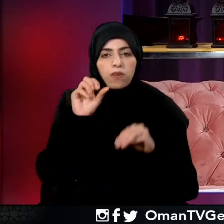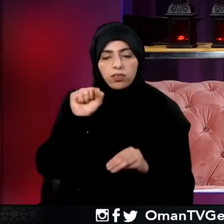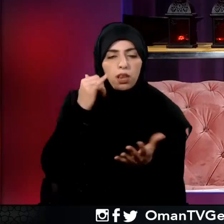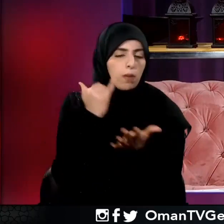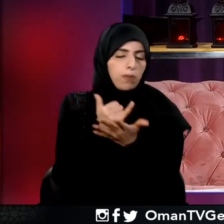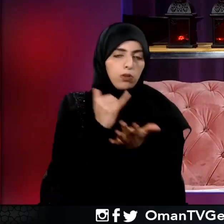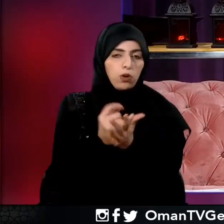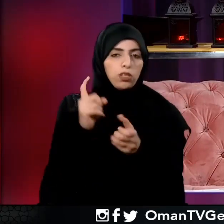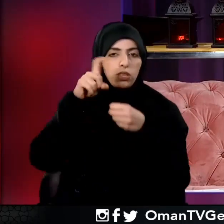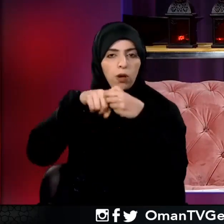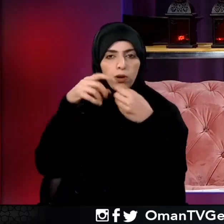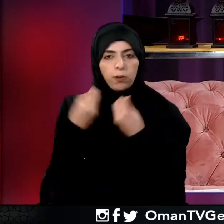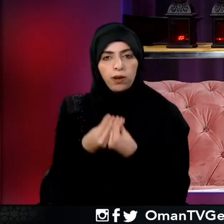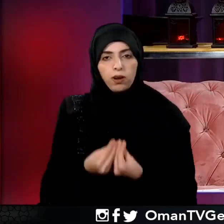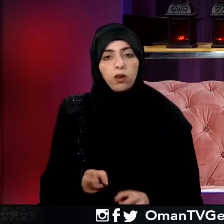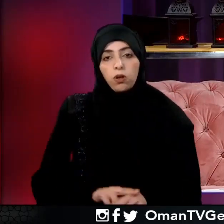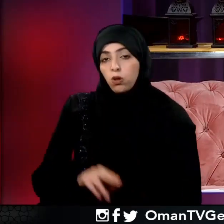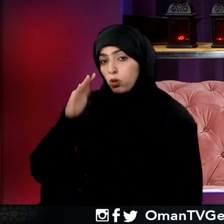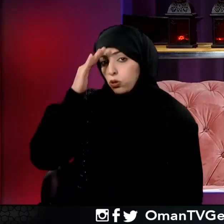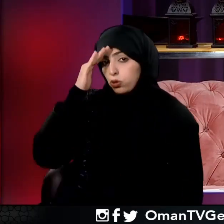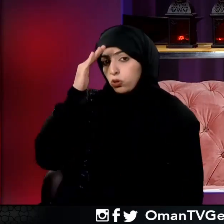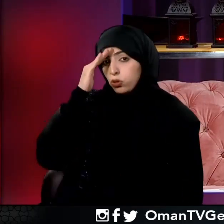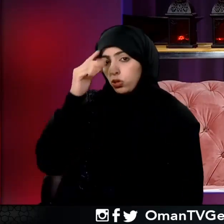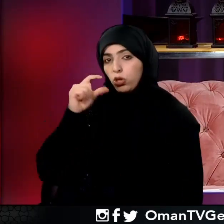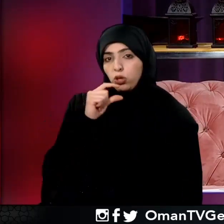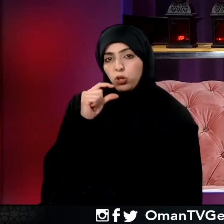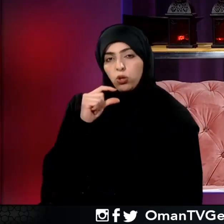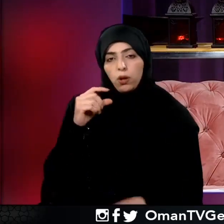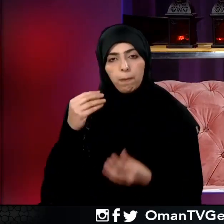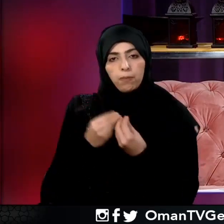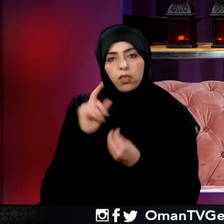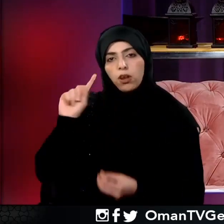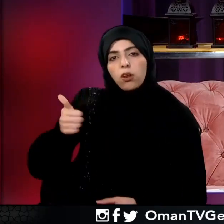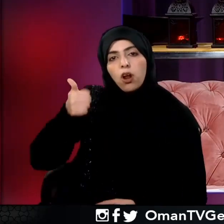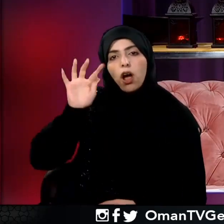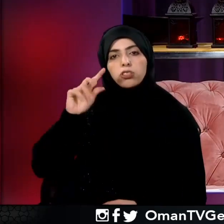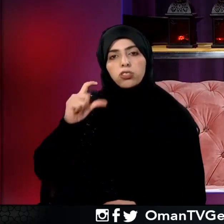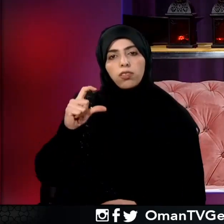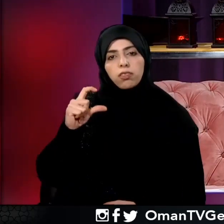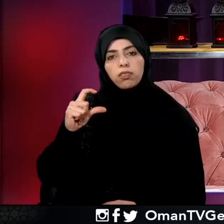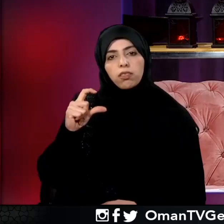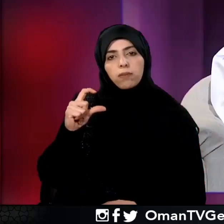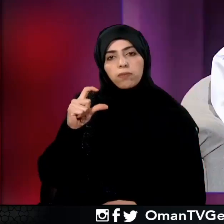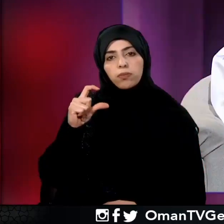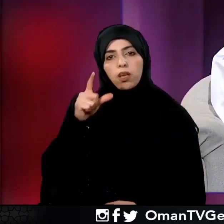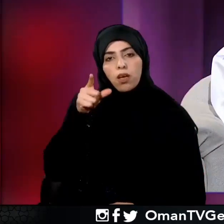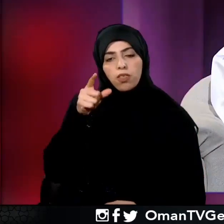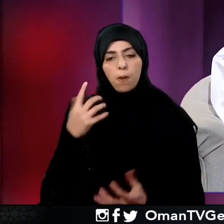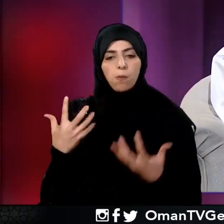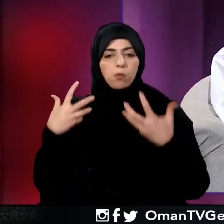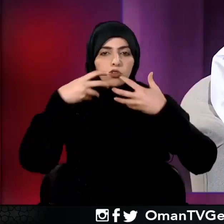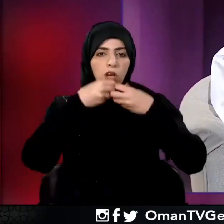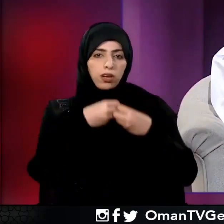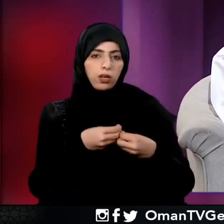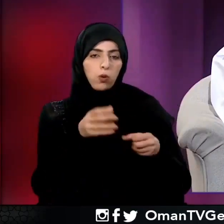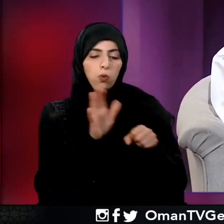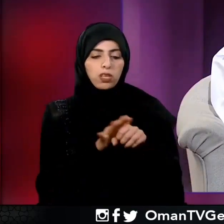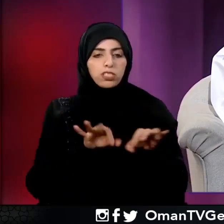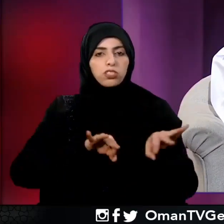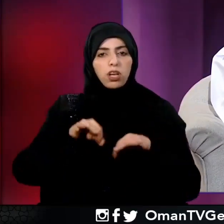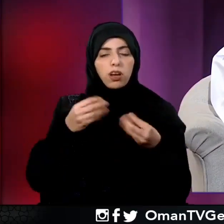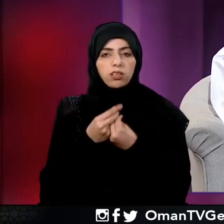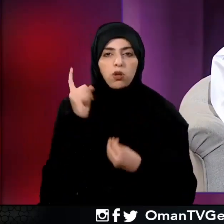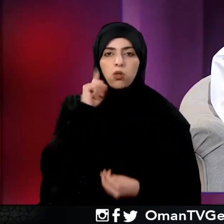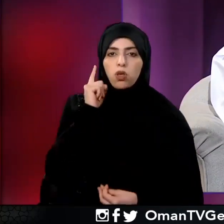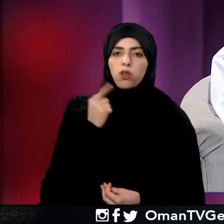دكتور. إن شاء الله تعالى. شكرا جزيلا على وجودك معنا اليوم الدكتور راشد بن خلفان العبري، أستاذ مشارك واستشاري أول